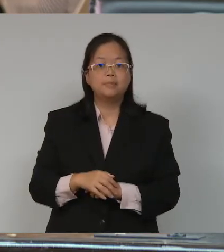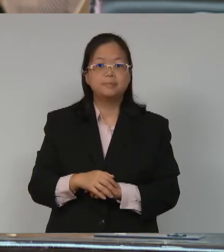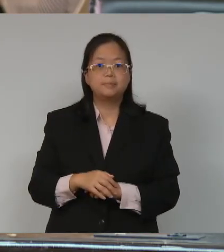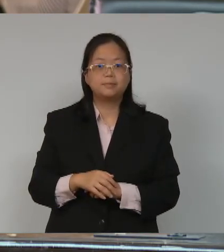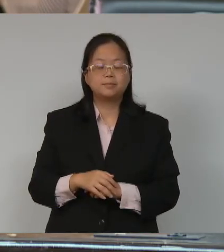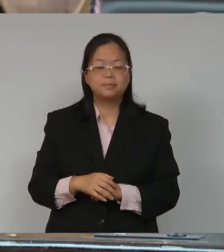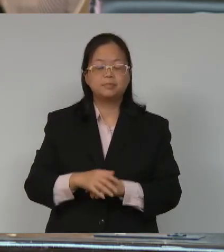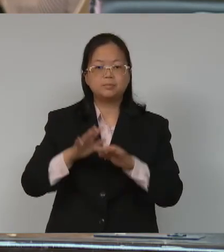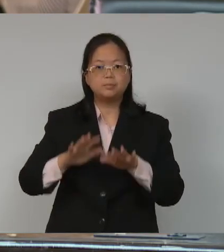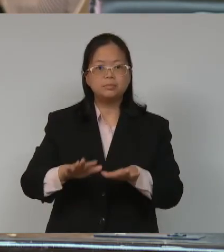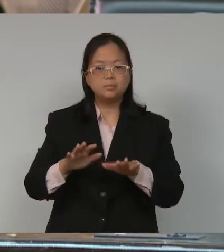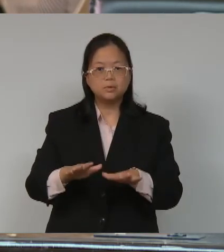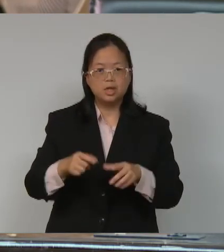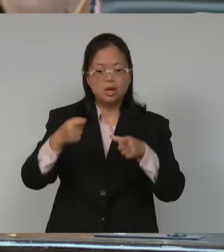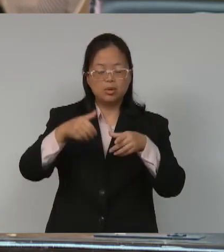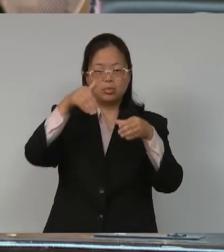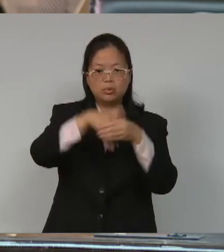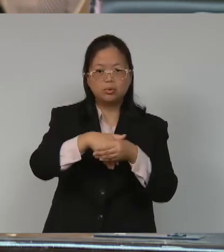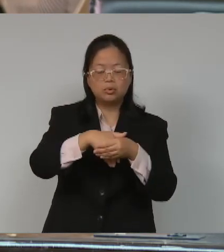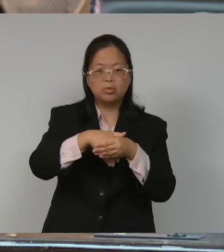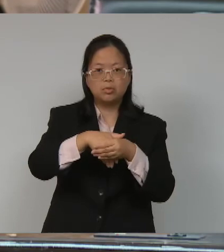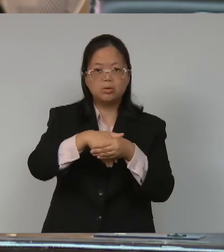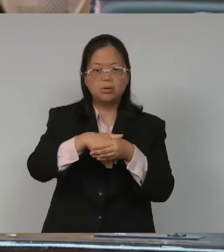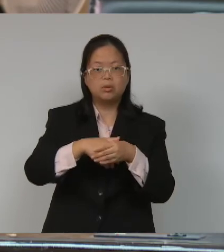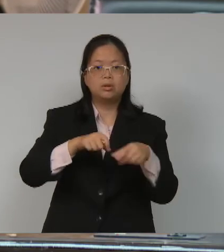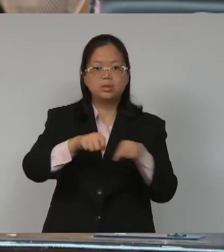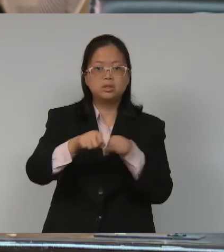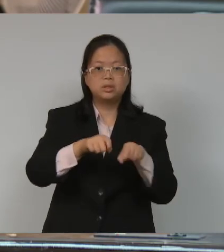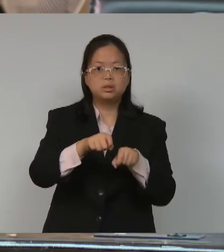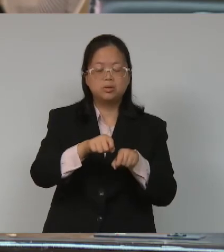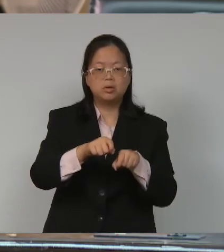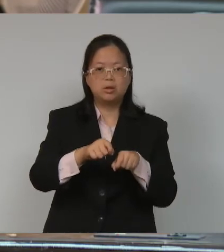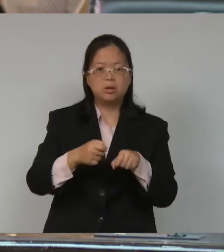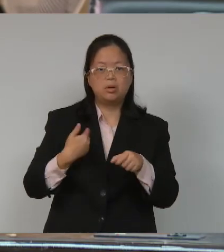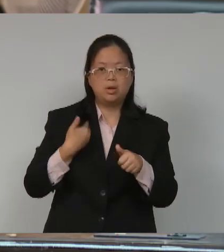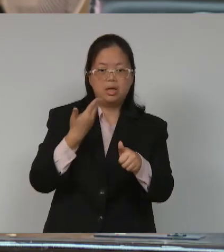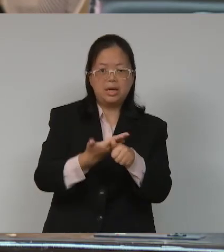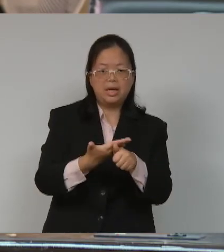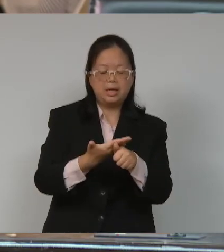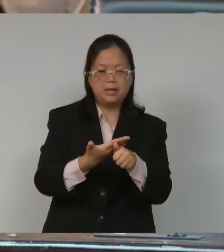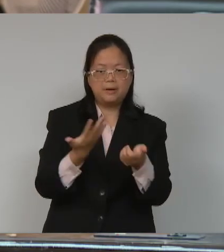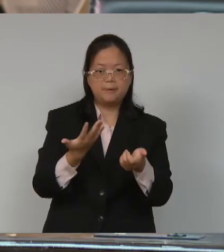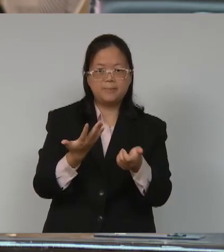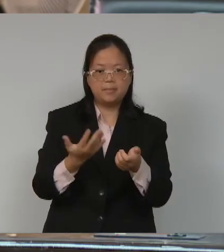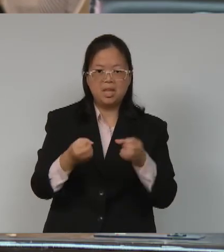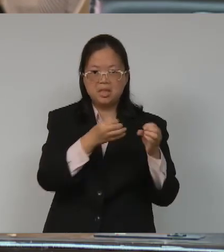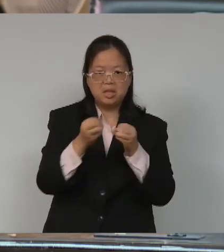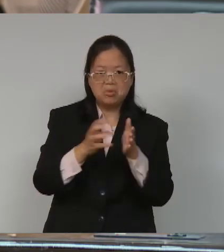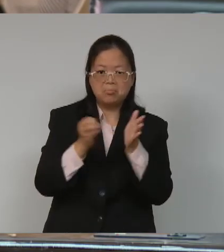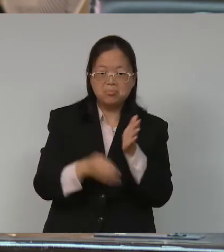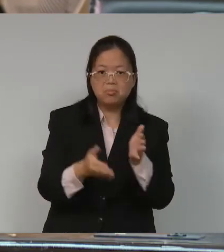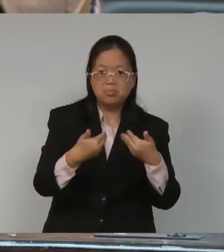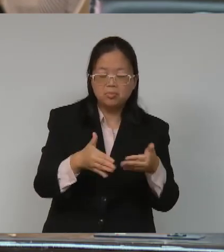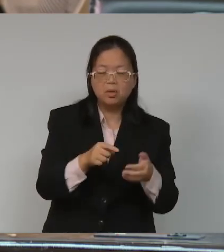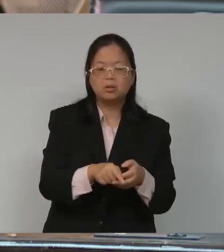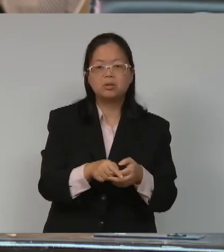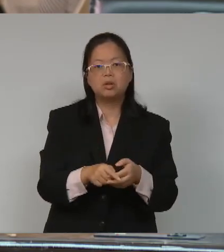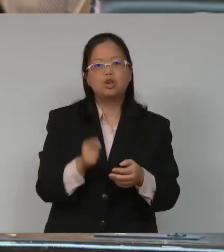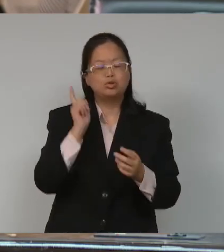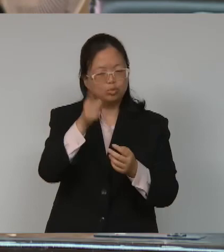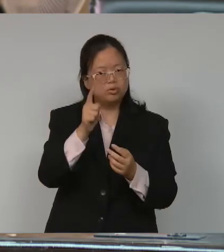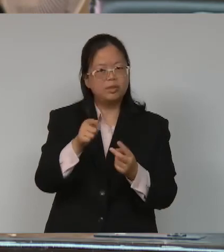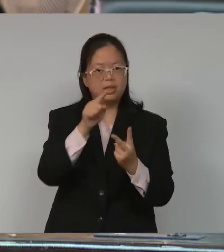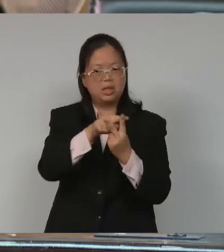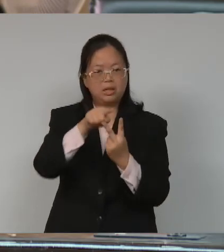个所谓的公投案啊，因为这会违反了我们刚才所讲的，除非啦两个都勾，